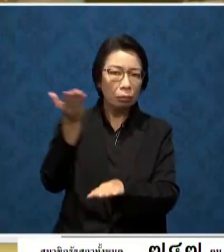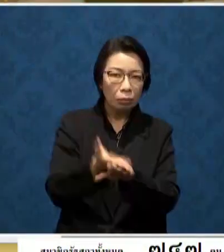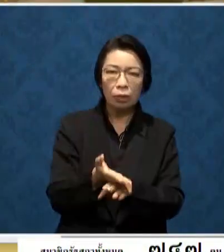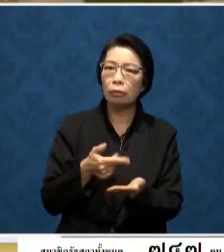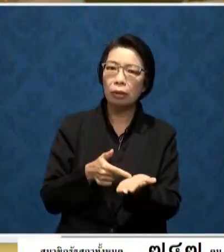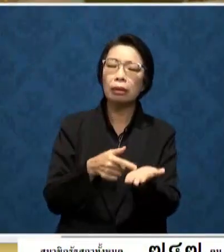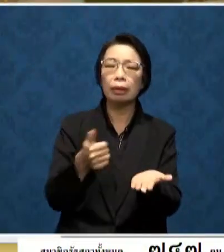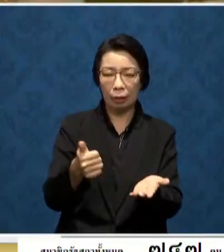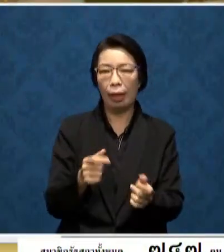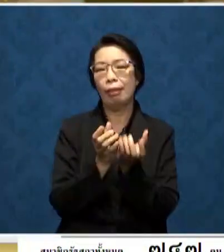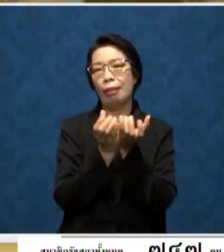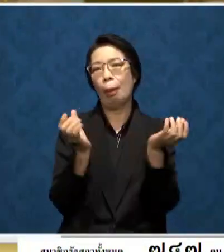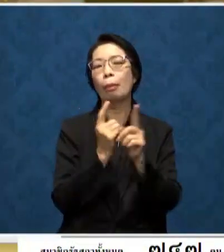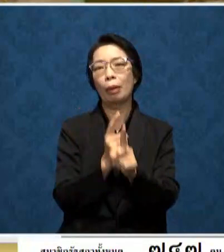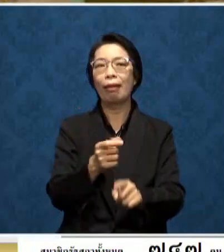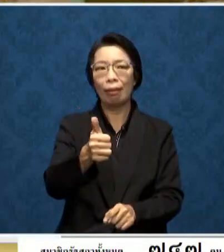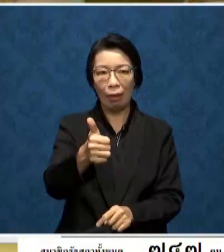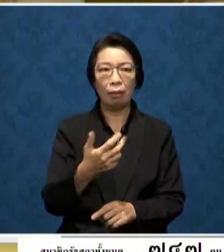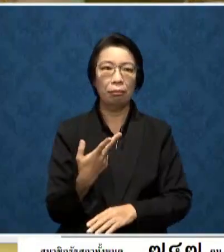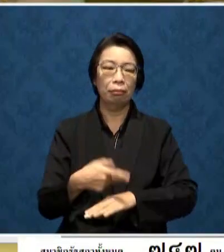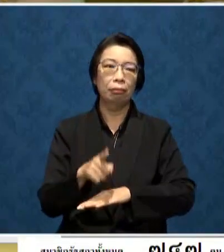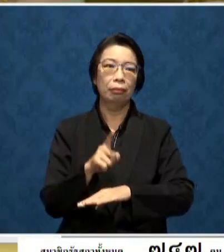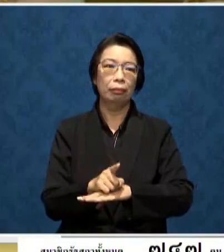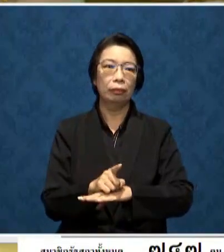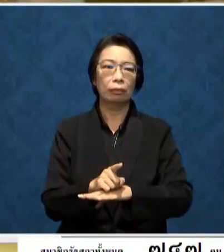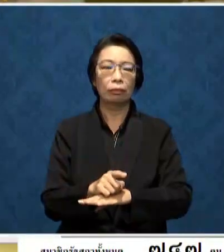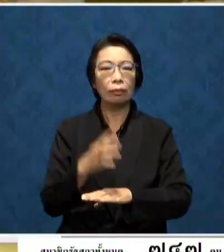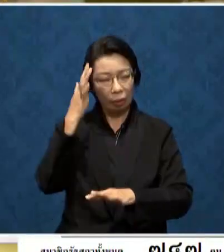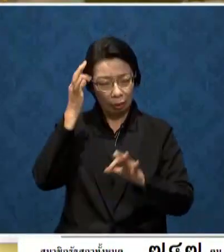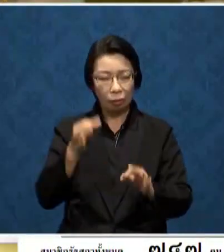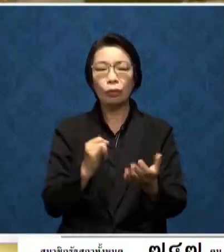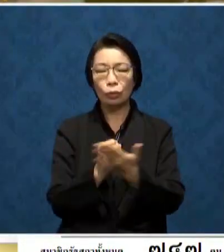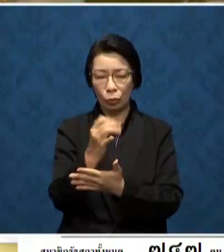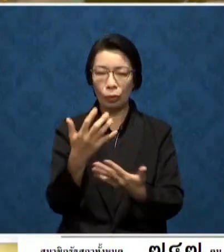นี้ฉัสถกตองขอบคุครับ